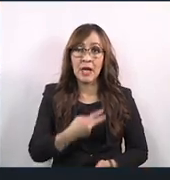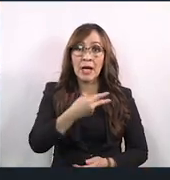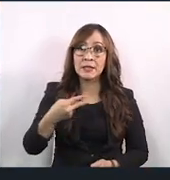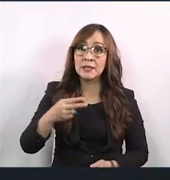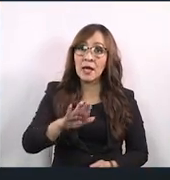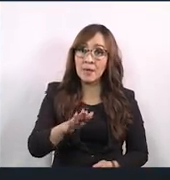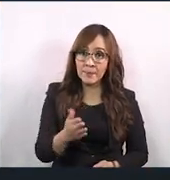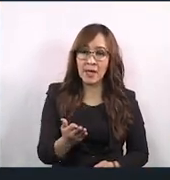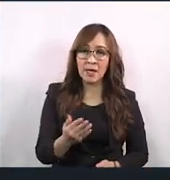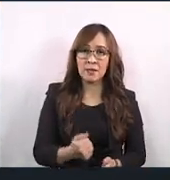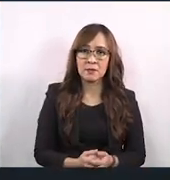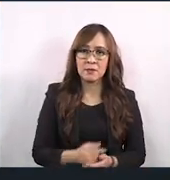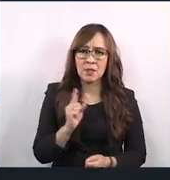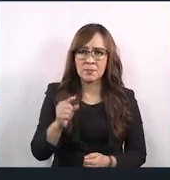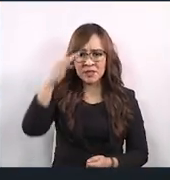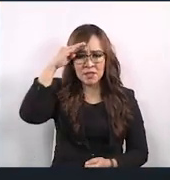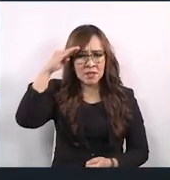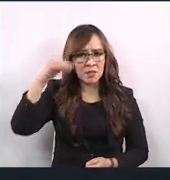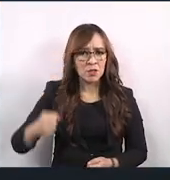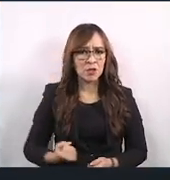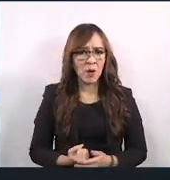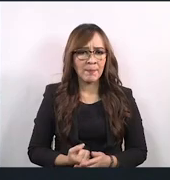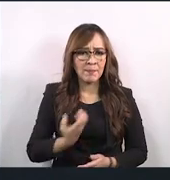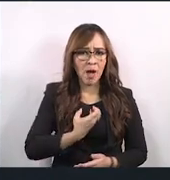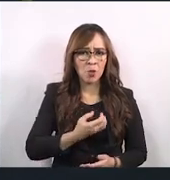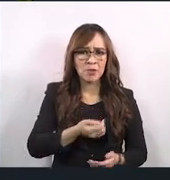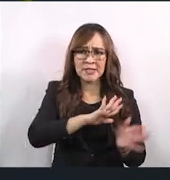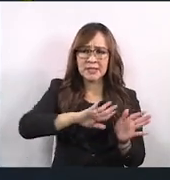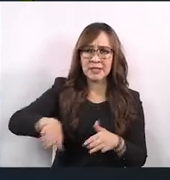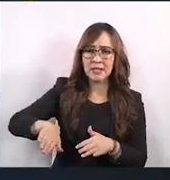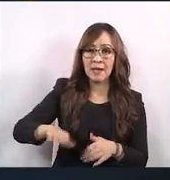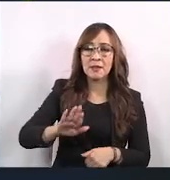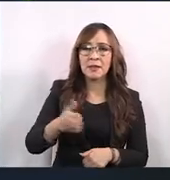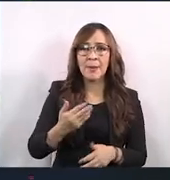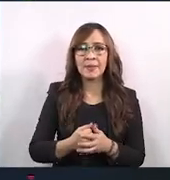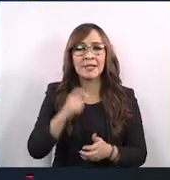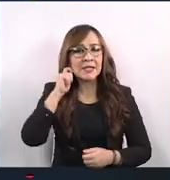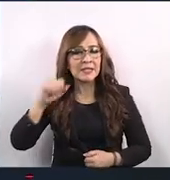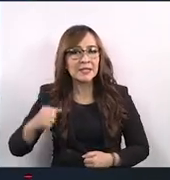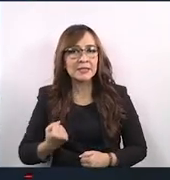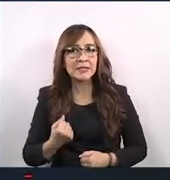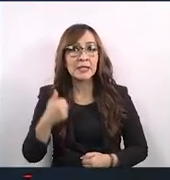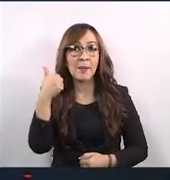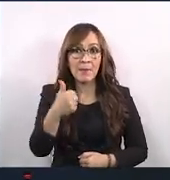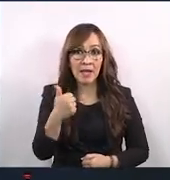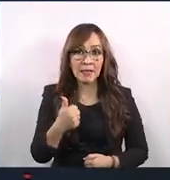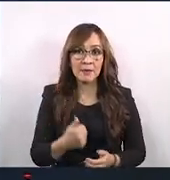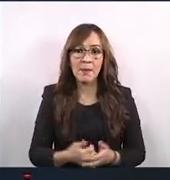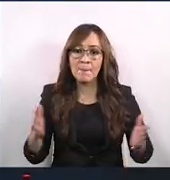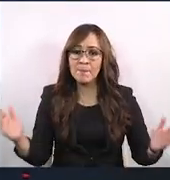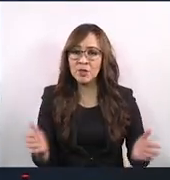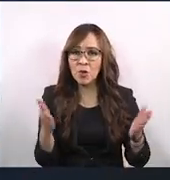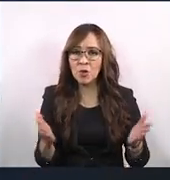Hai jadi artinya walaupun suami-suami Kristen mau disingkirkan tapi istri yang cakap mendorong suaminya kembali untuk dikenal